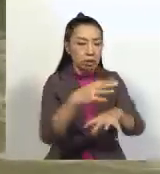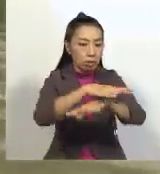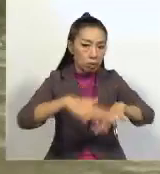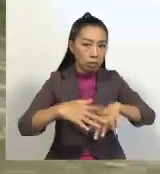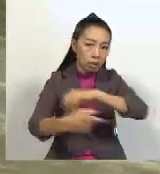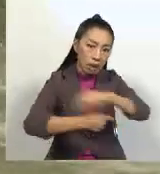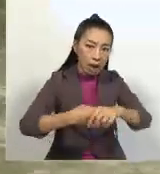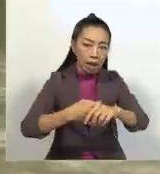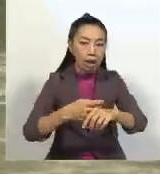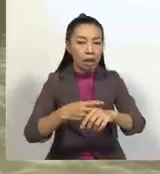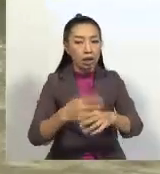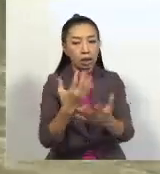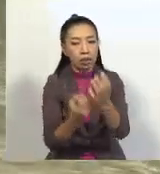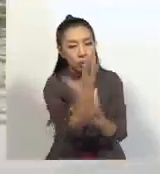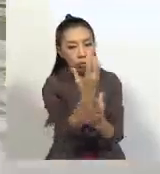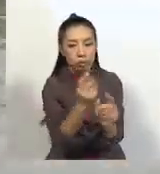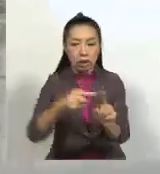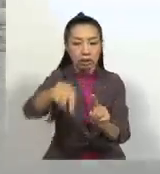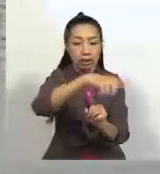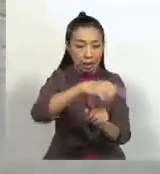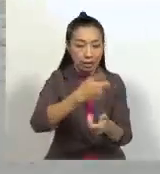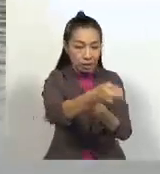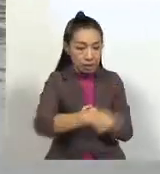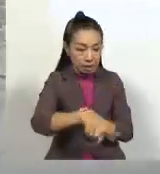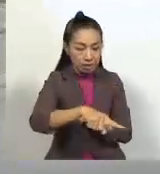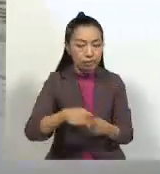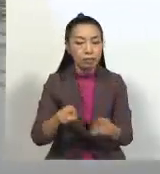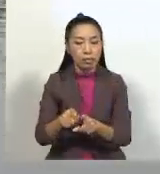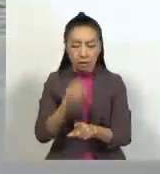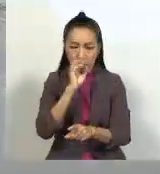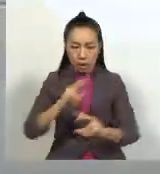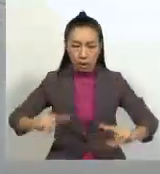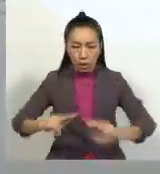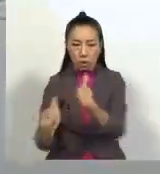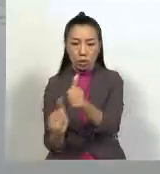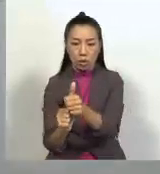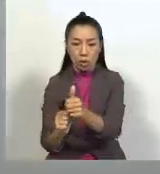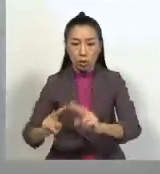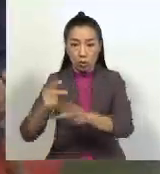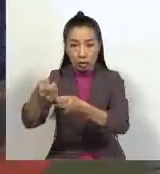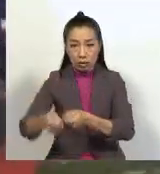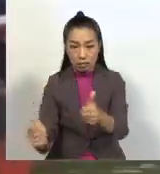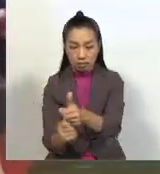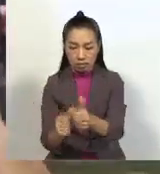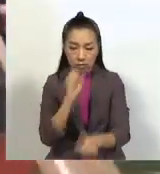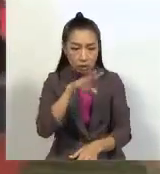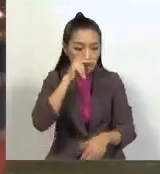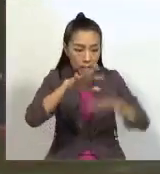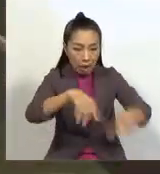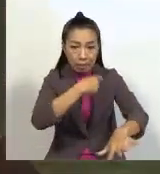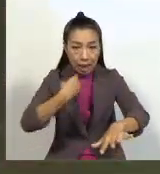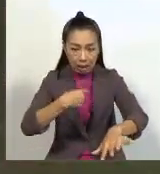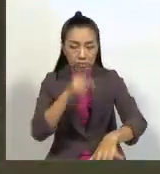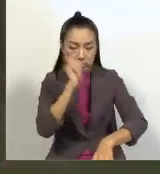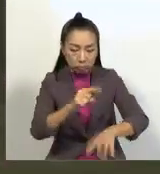ช่วยว่าการกระทรวงเกษตรและสหกรณ์ชี้แจงว่าการแจกเงินช่วยเหลือเยียวยาและฟื้นฟูผู้ประสบอุทกภัยว่าหลังจากน้ำลดจะเร่